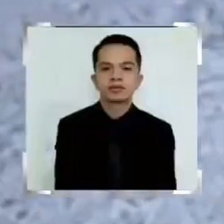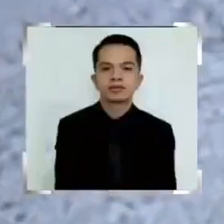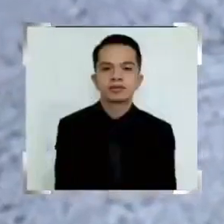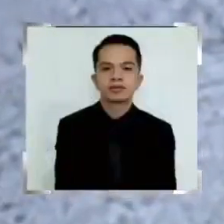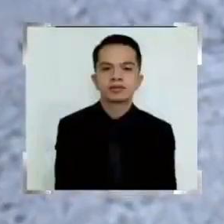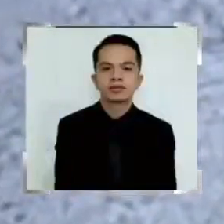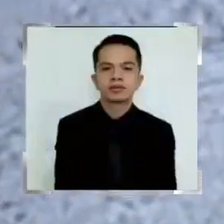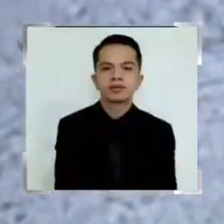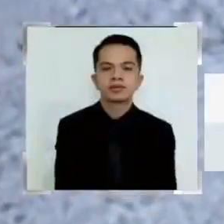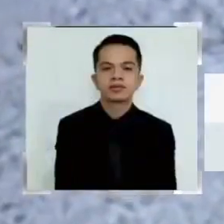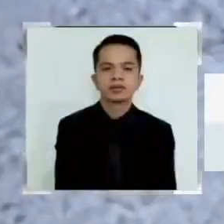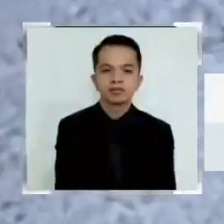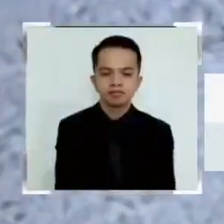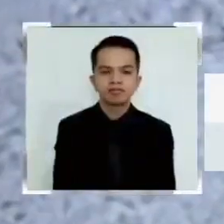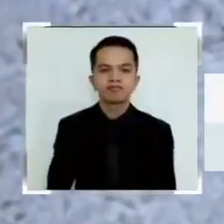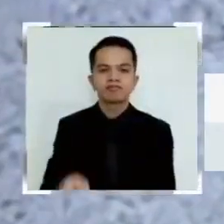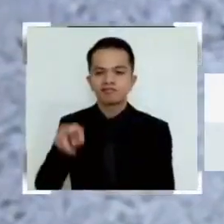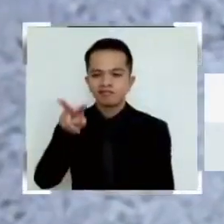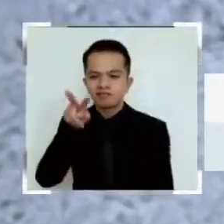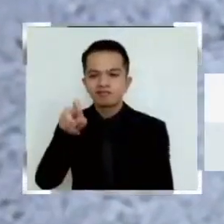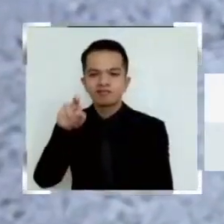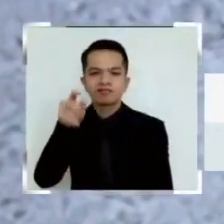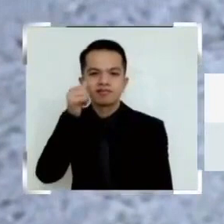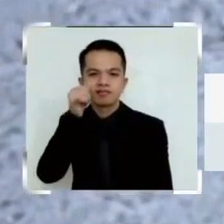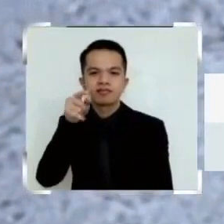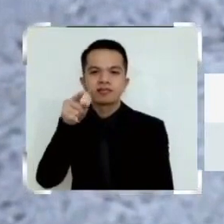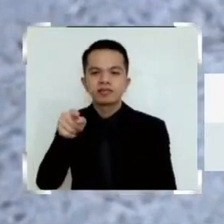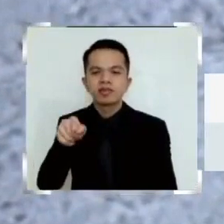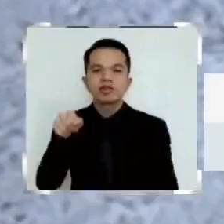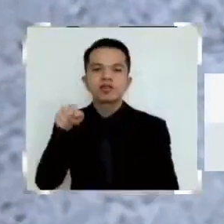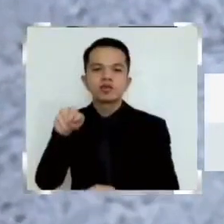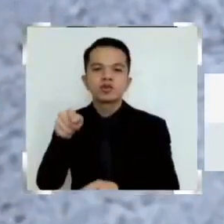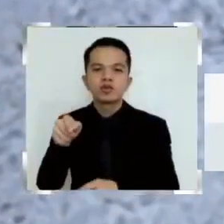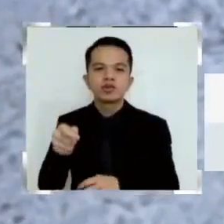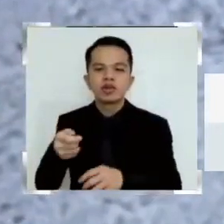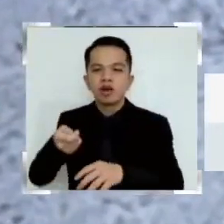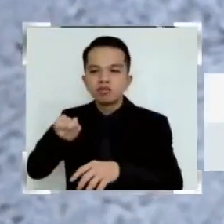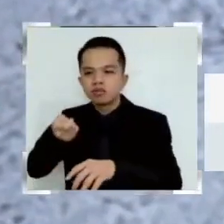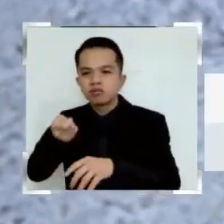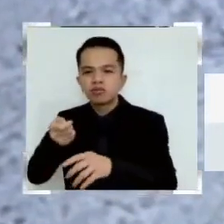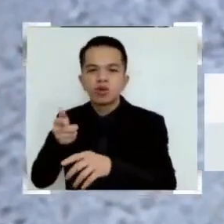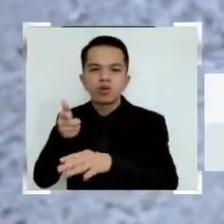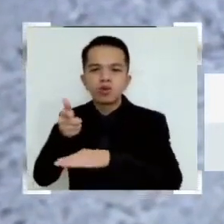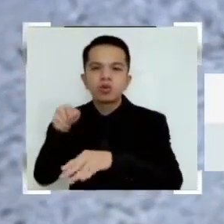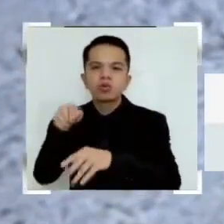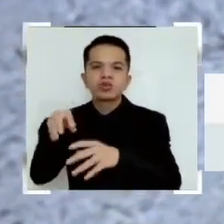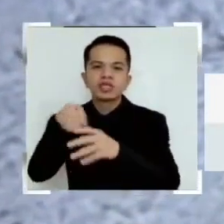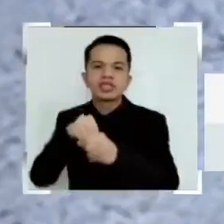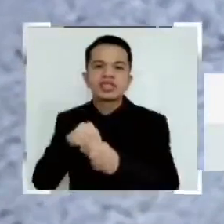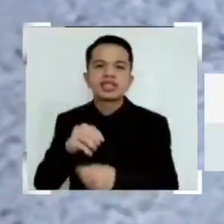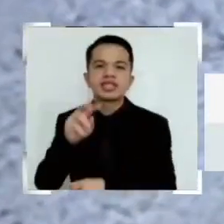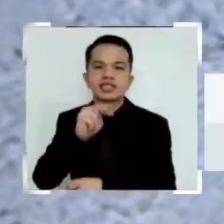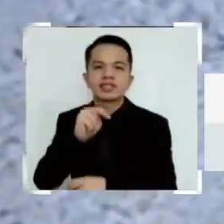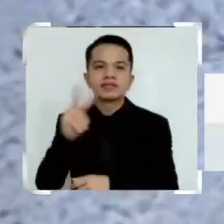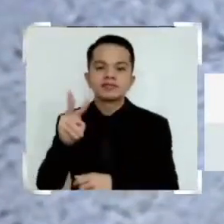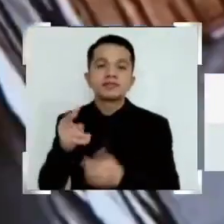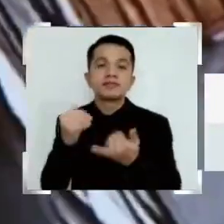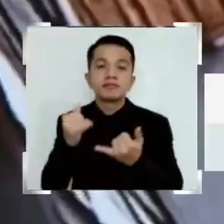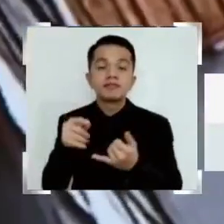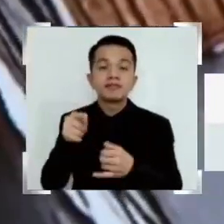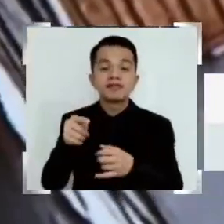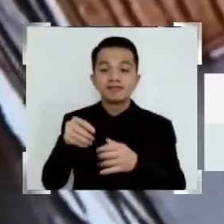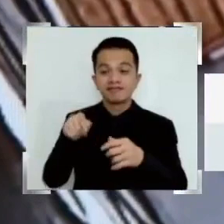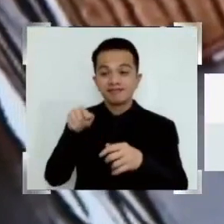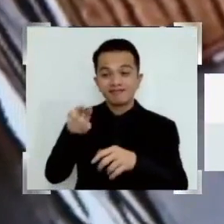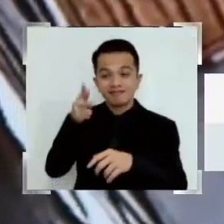Nahuli ka ang pang-hold up na isang rider sa isang kooperatiba sa Bambang, Nueva Vizcaya. Sa kuha ng CCTV, pumasok ang rider at dumiretso